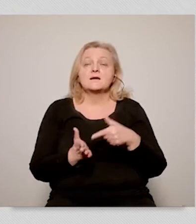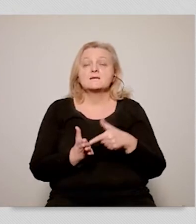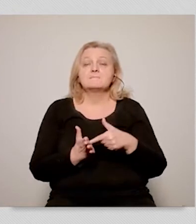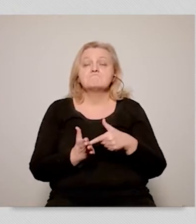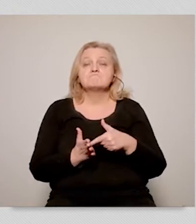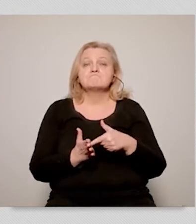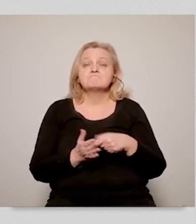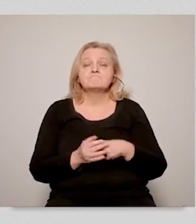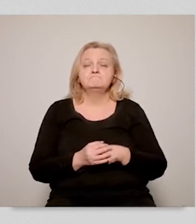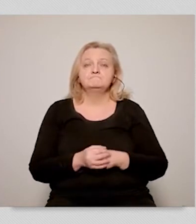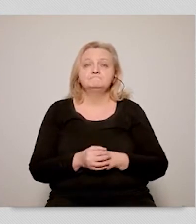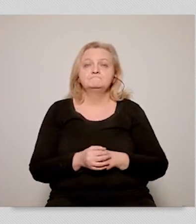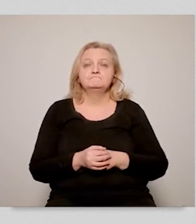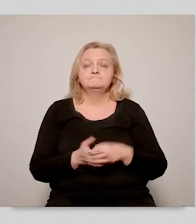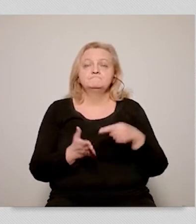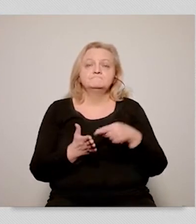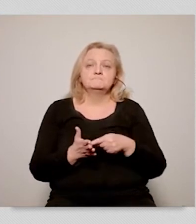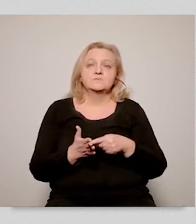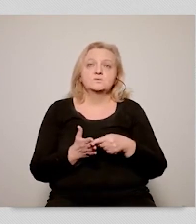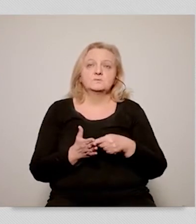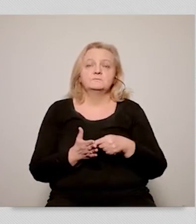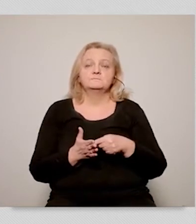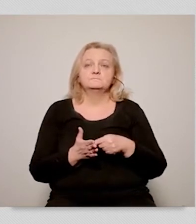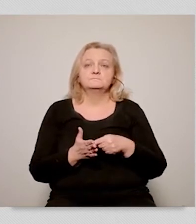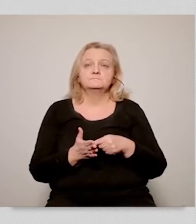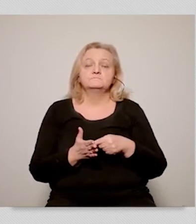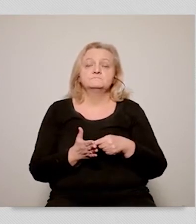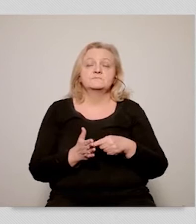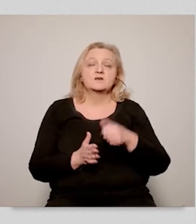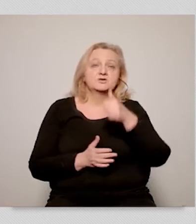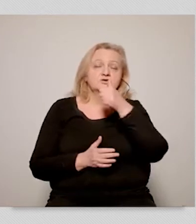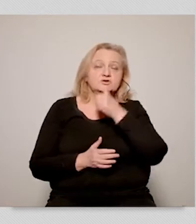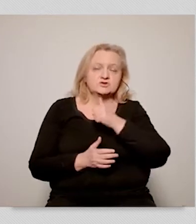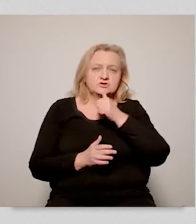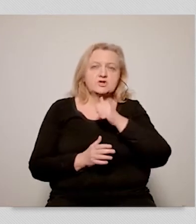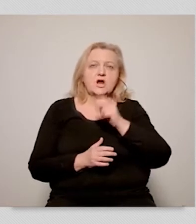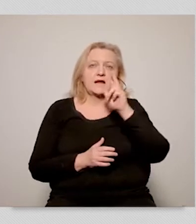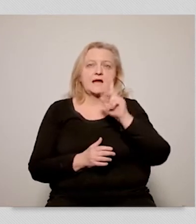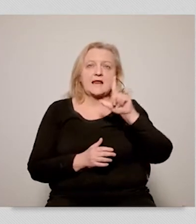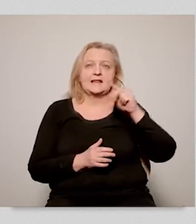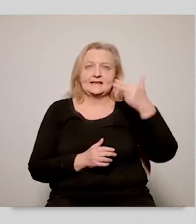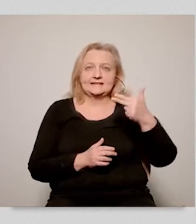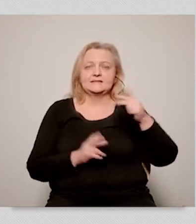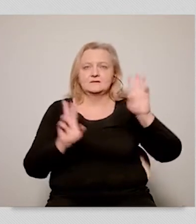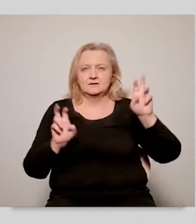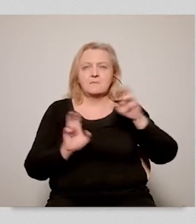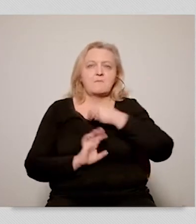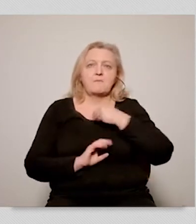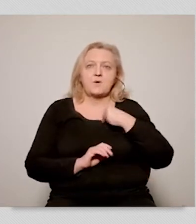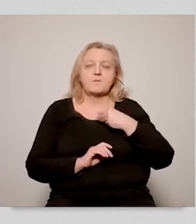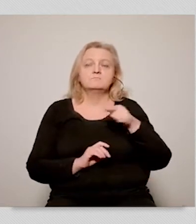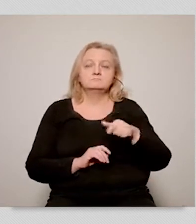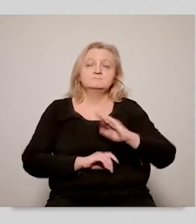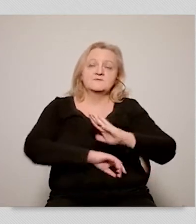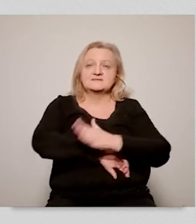ten potencjalny zielony klin będzie w Polsce wspierał czy